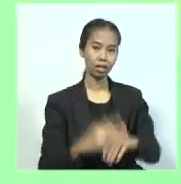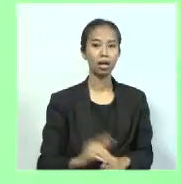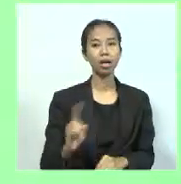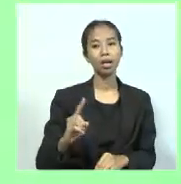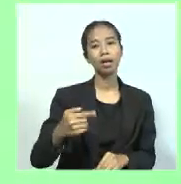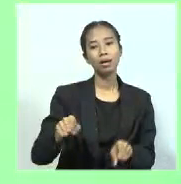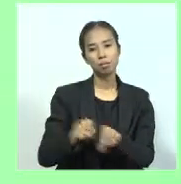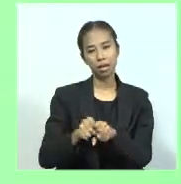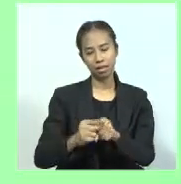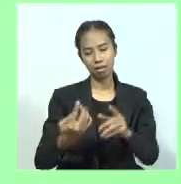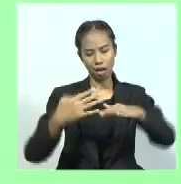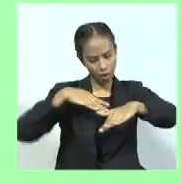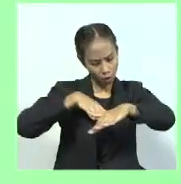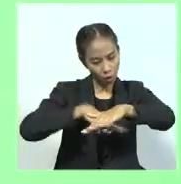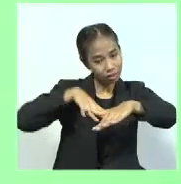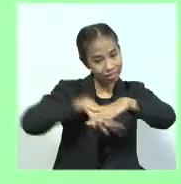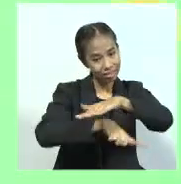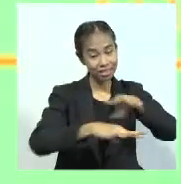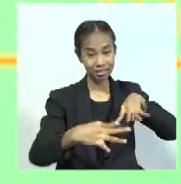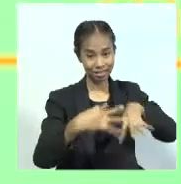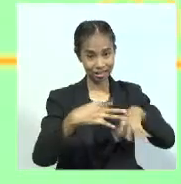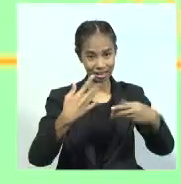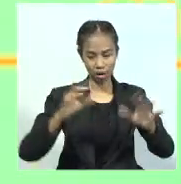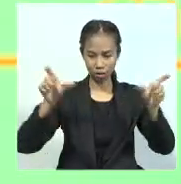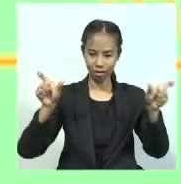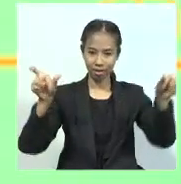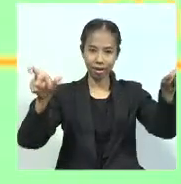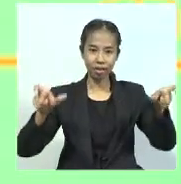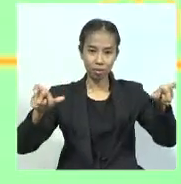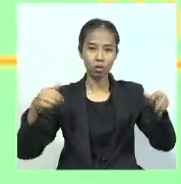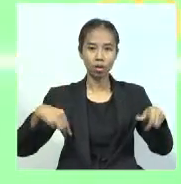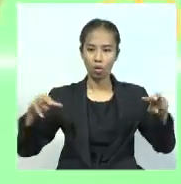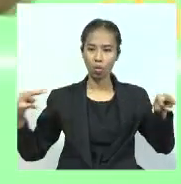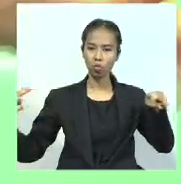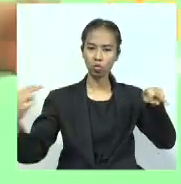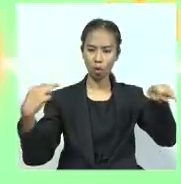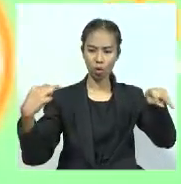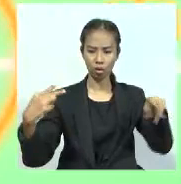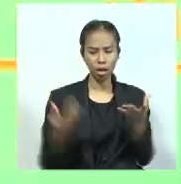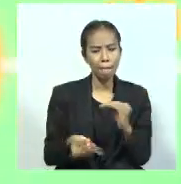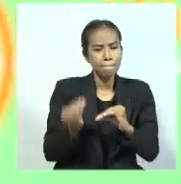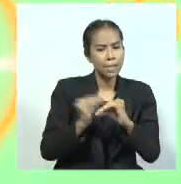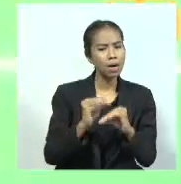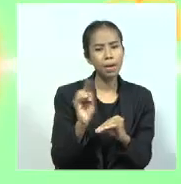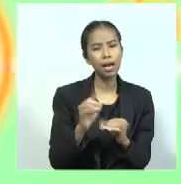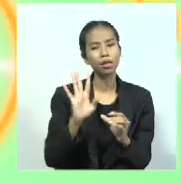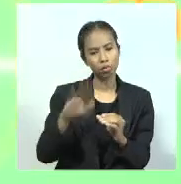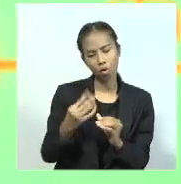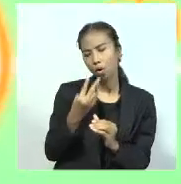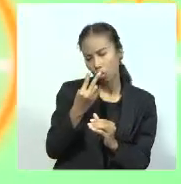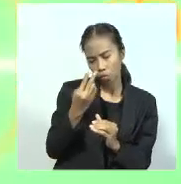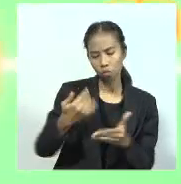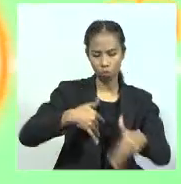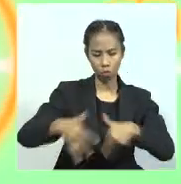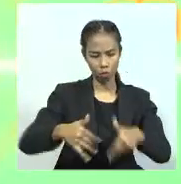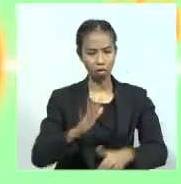ายกับขวาข้างกับ2เดิมมี6เลนเพราะตรงนี้เป็นสะพานใช่ไหมครับวันนั้นให้เขาเห็นว่าอันนี้มันเพิ่มยังไงวันนั้นให้เขาเข้าใ